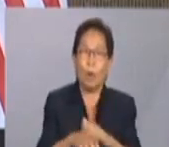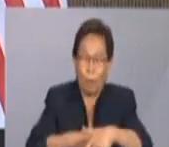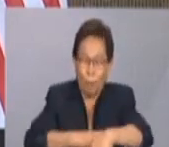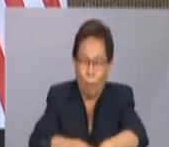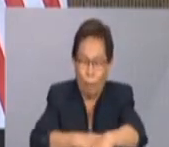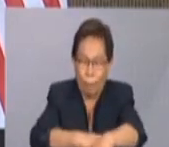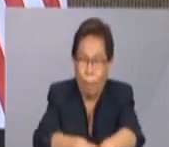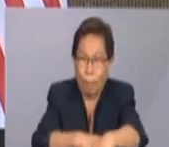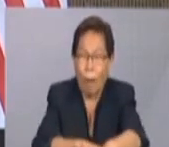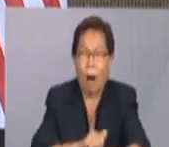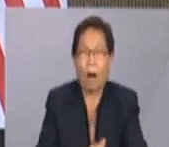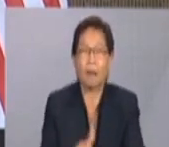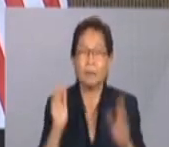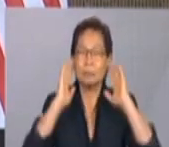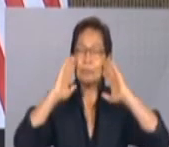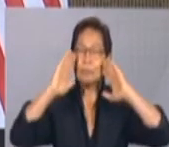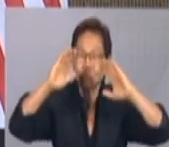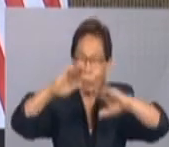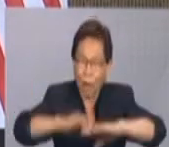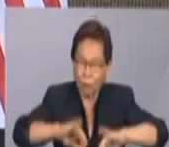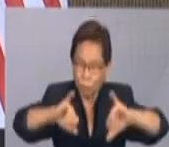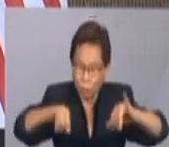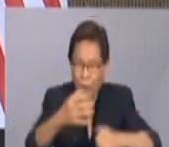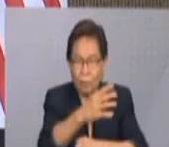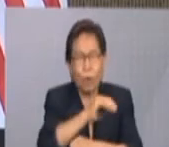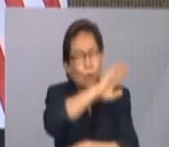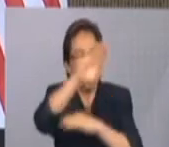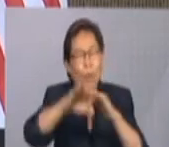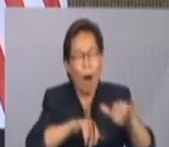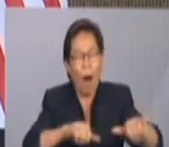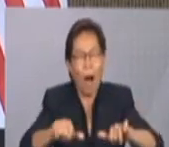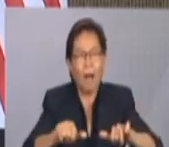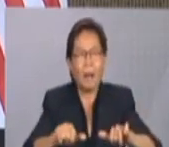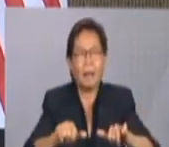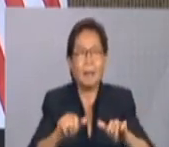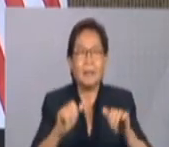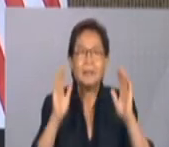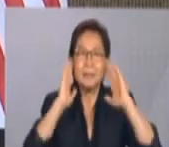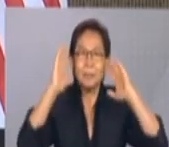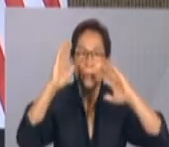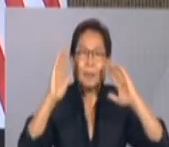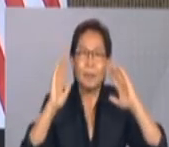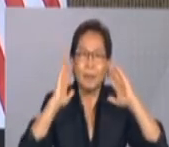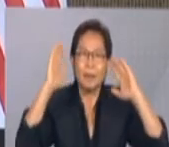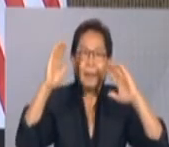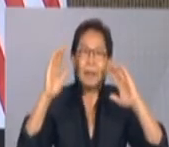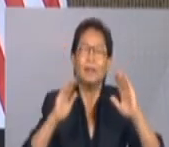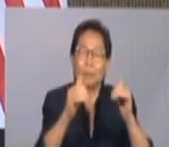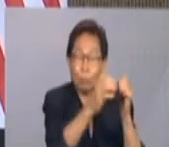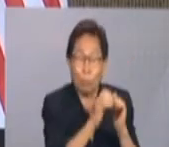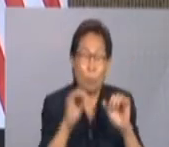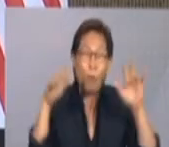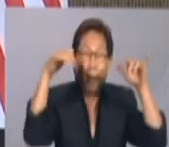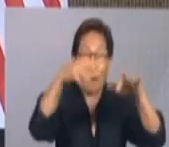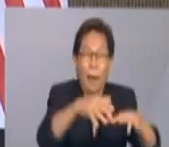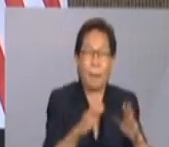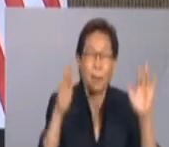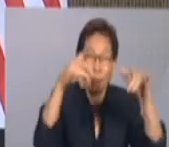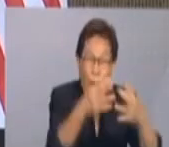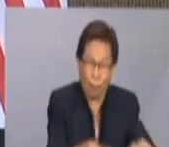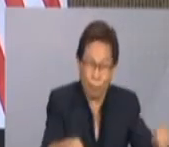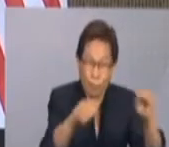keagamaan solat jumaat dan semua tipe berjamaah atau Perhimpunan di masjid Surau